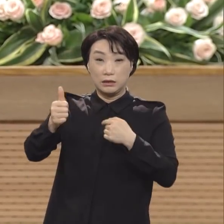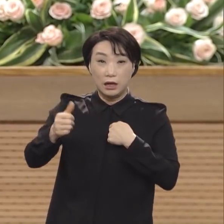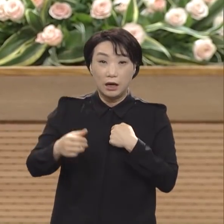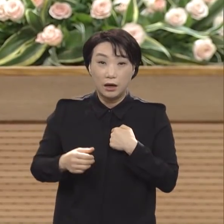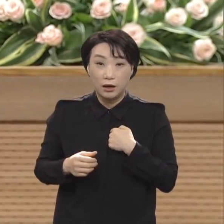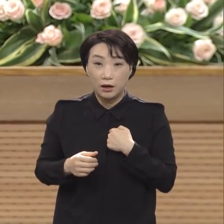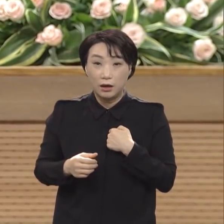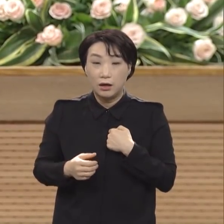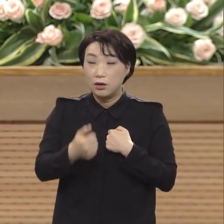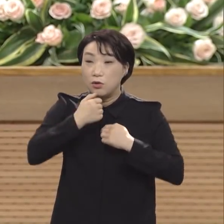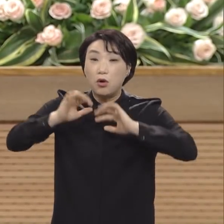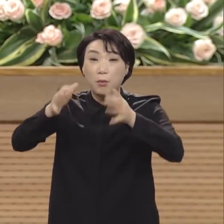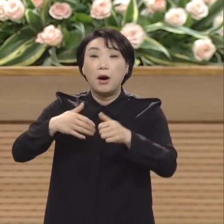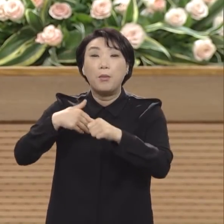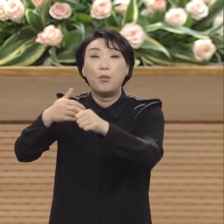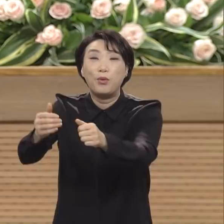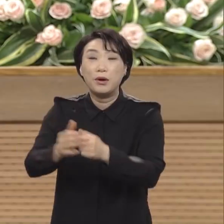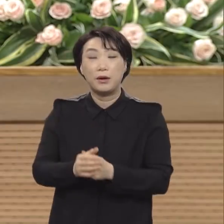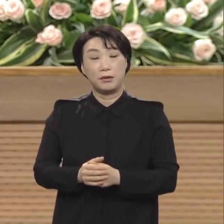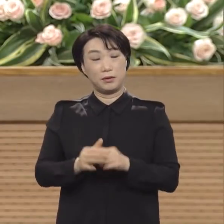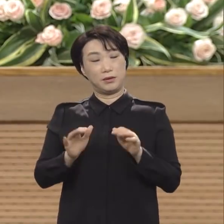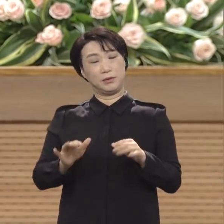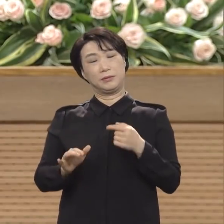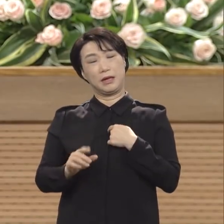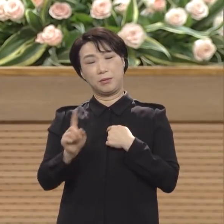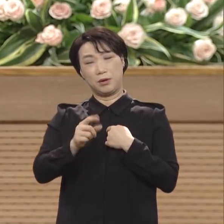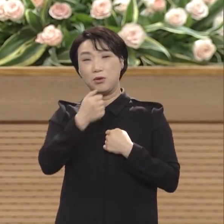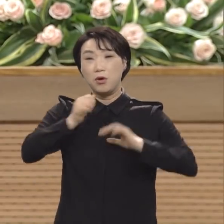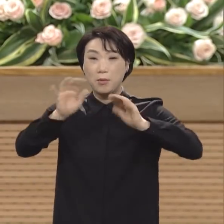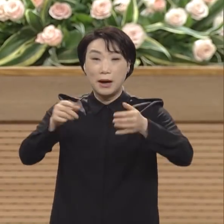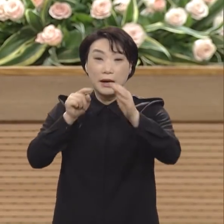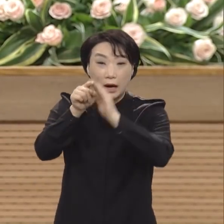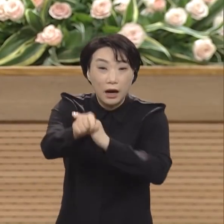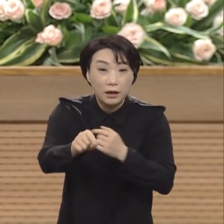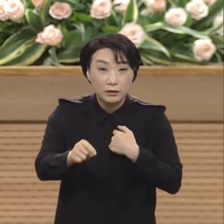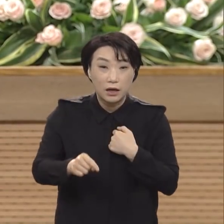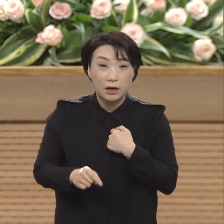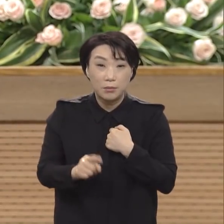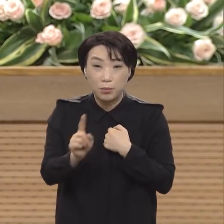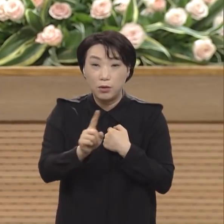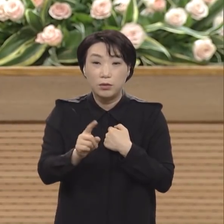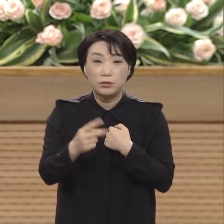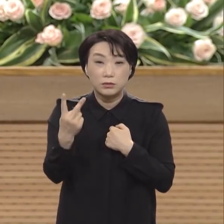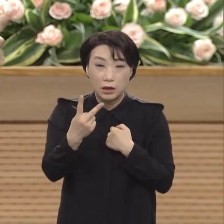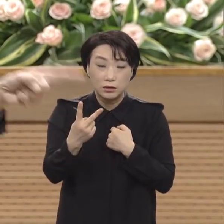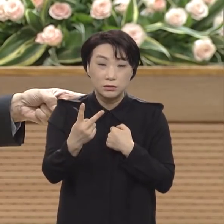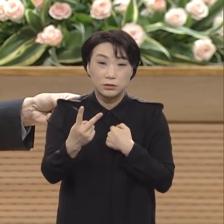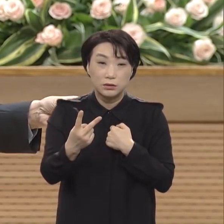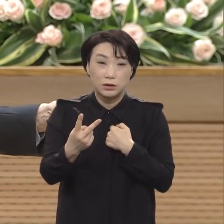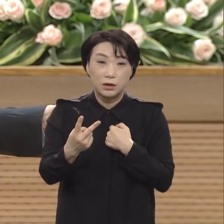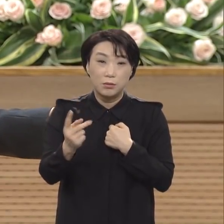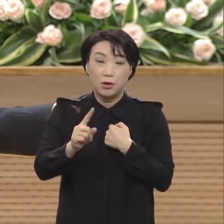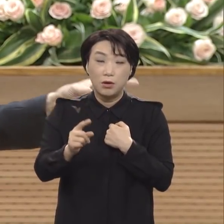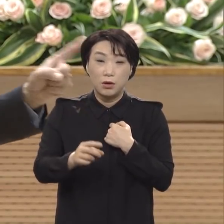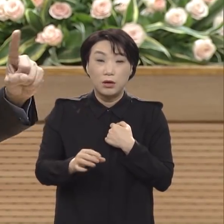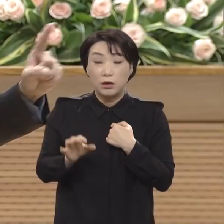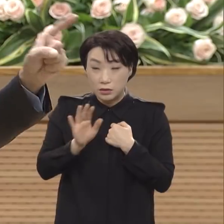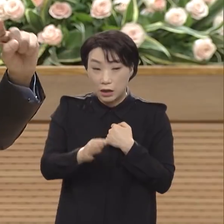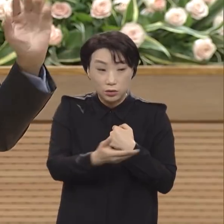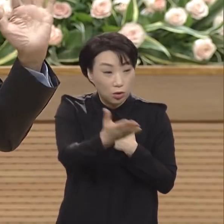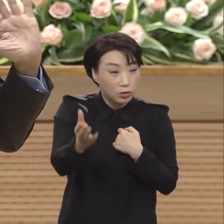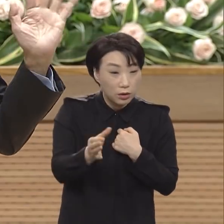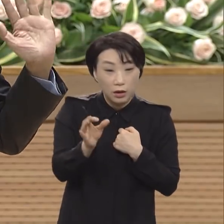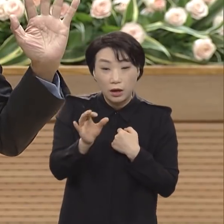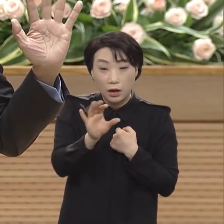나를 노마로 보낸다면 내가 노마로 가서도 다시는 이 에베소나